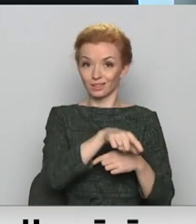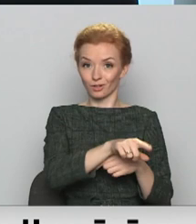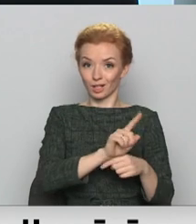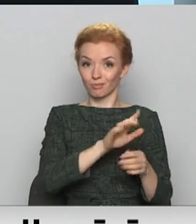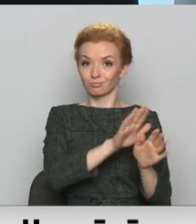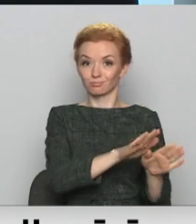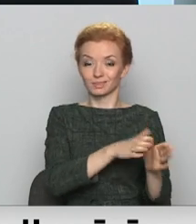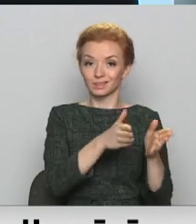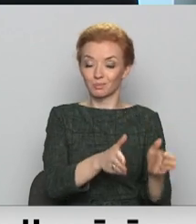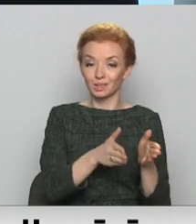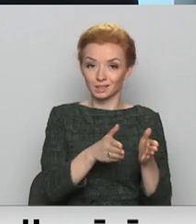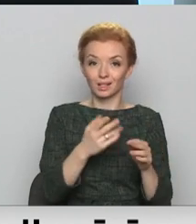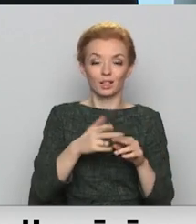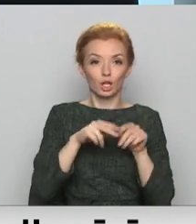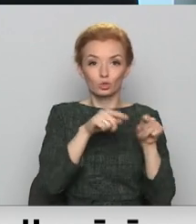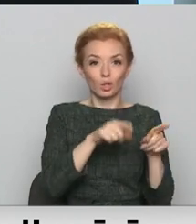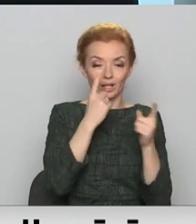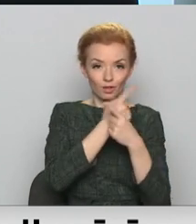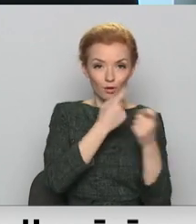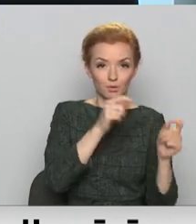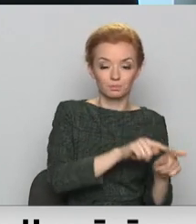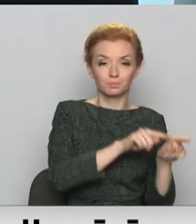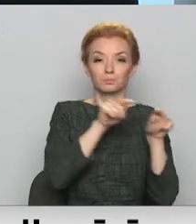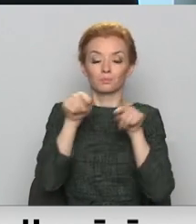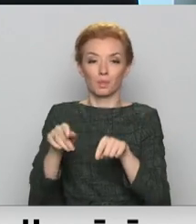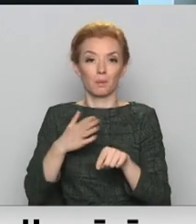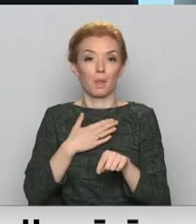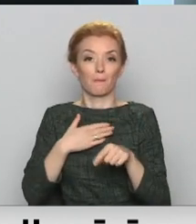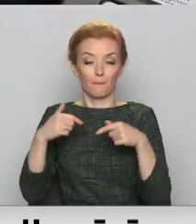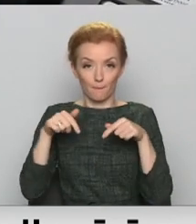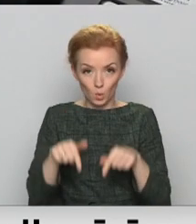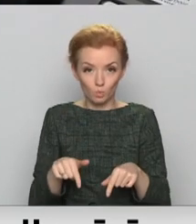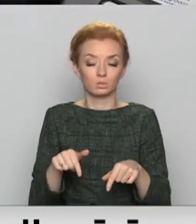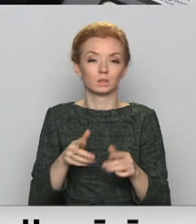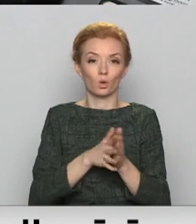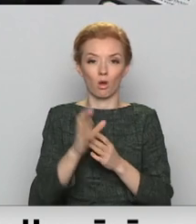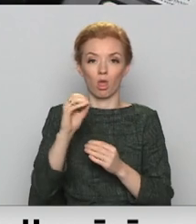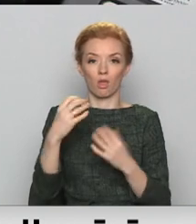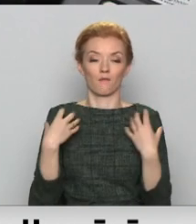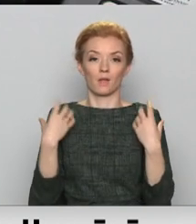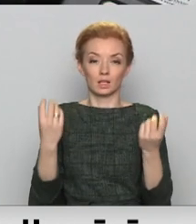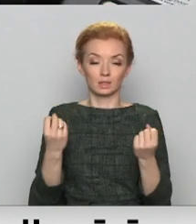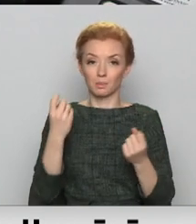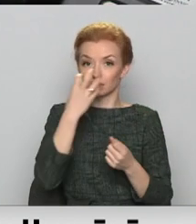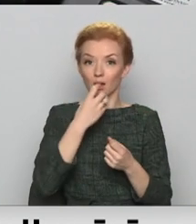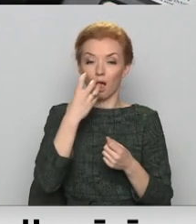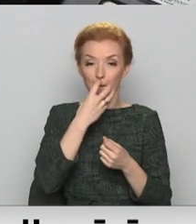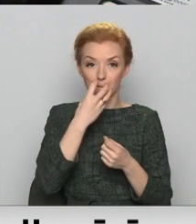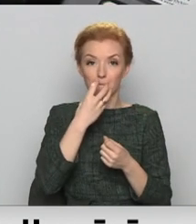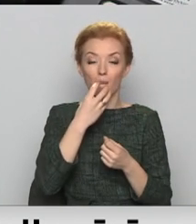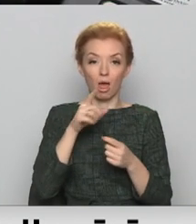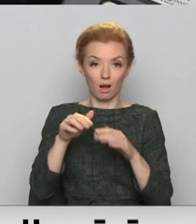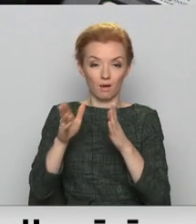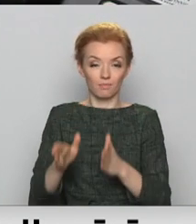mājās. Tātad šī informācija nonāk pie mums caur e-veselību. Skābekļa koncentrātors palīdz